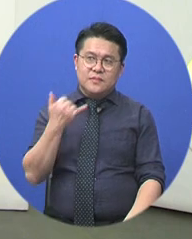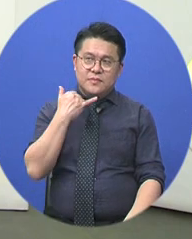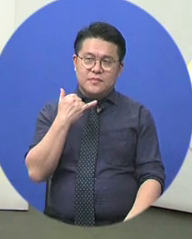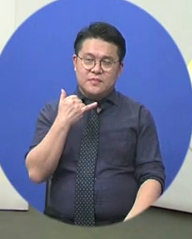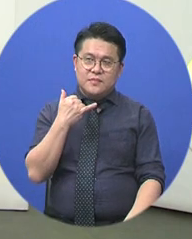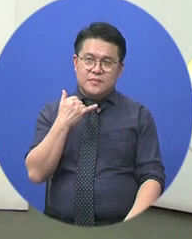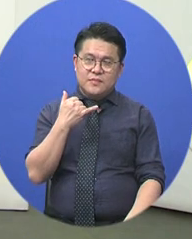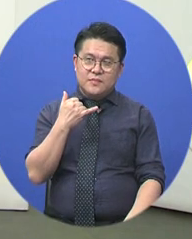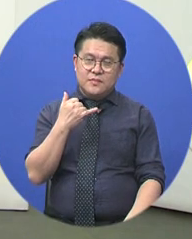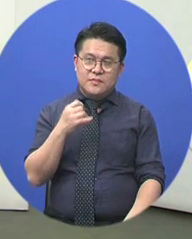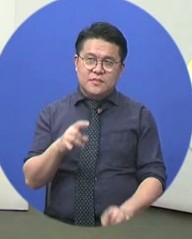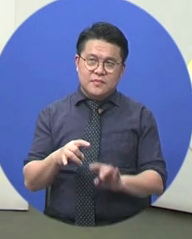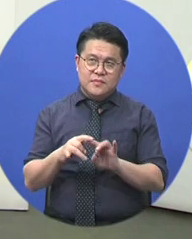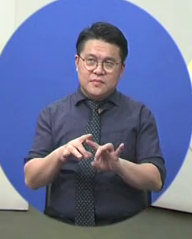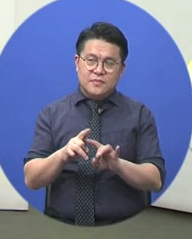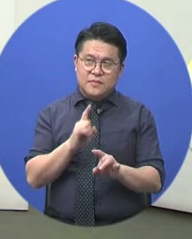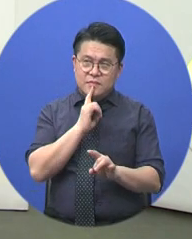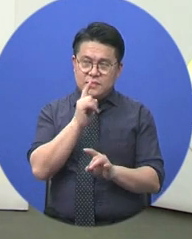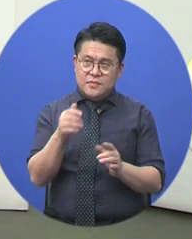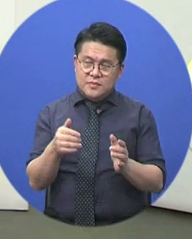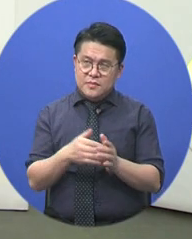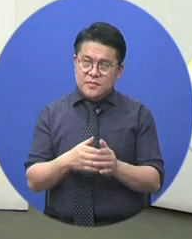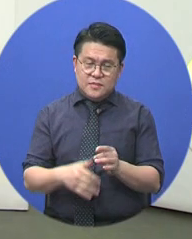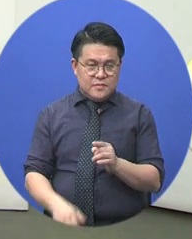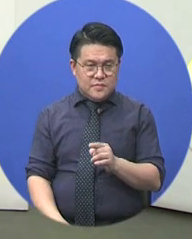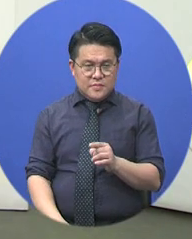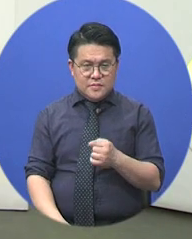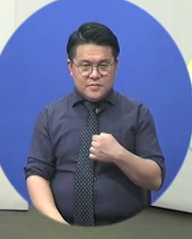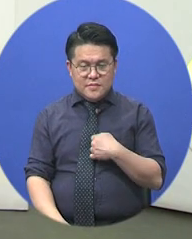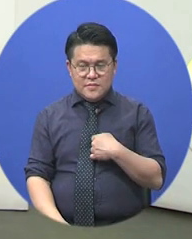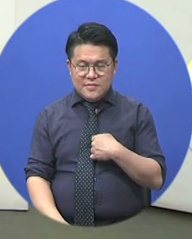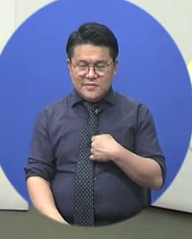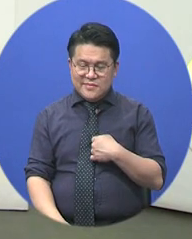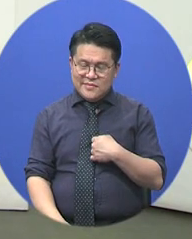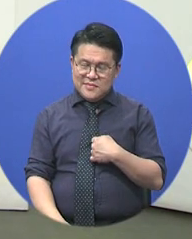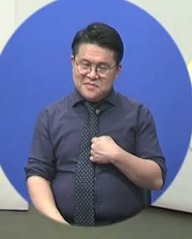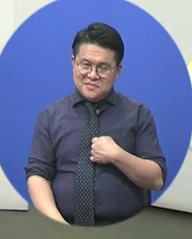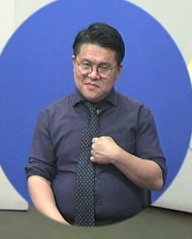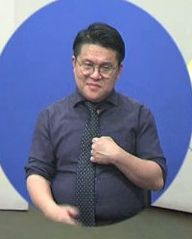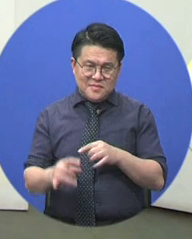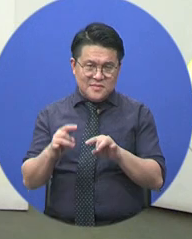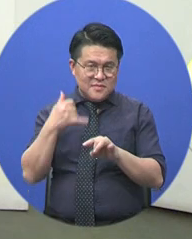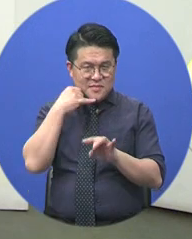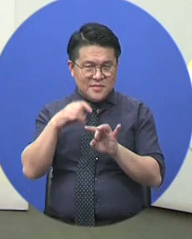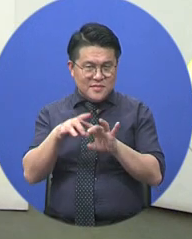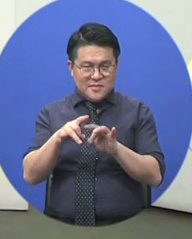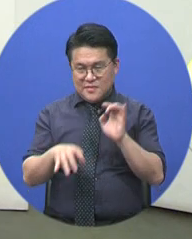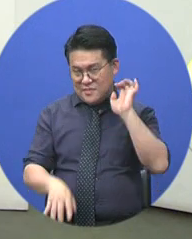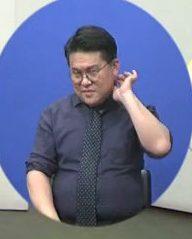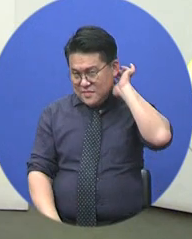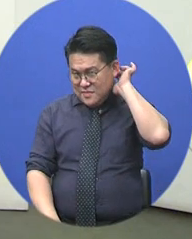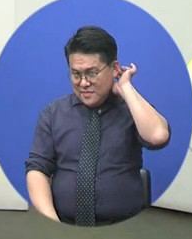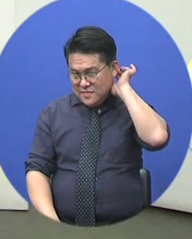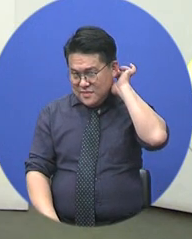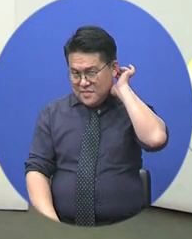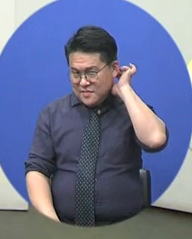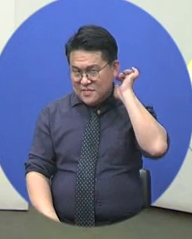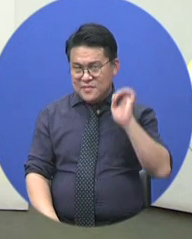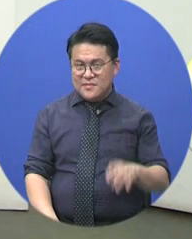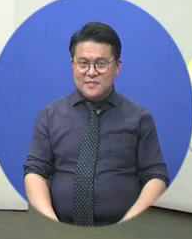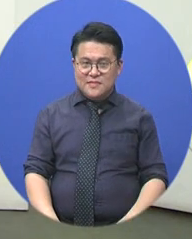전화통신이라는 노래를 신청했는데요. 네. 그게 되는지 안 되는지 나 모르겠네요. 아유, 전화통신. 여보세요,